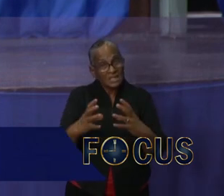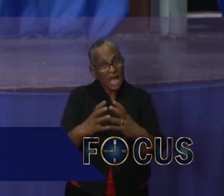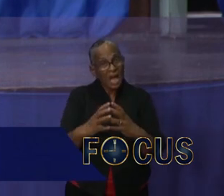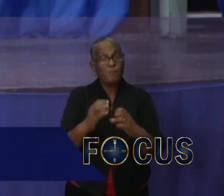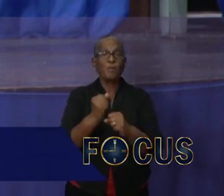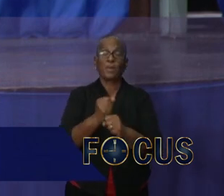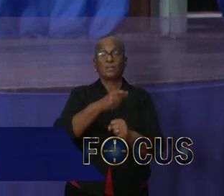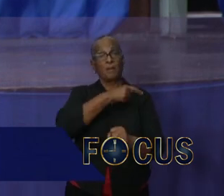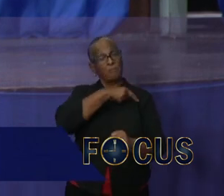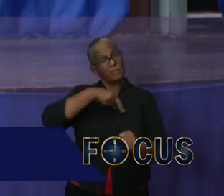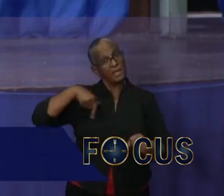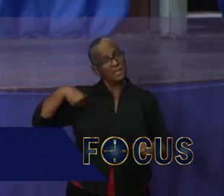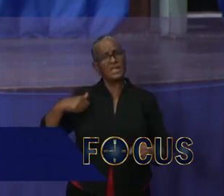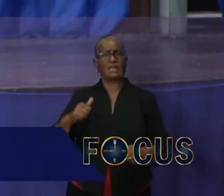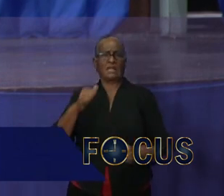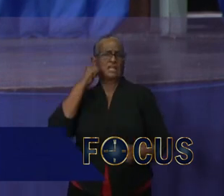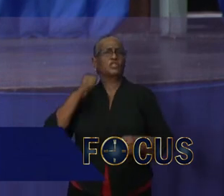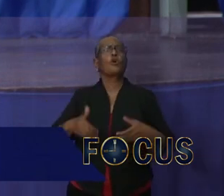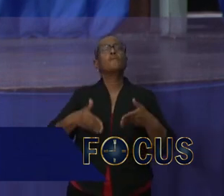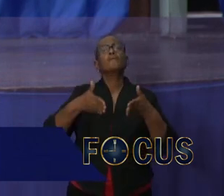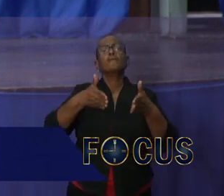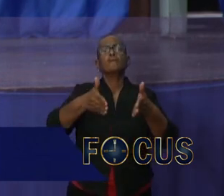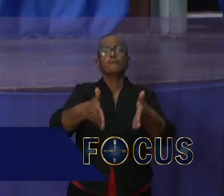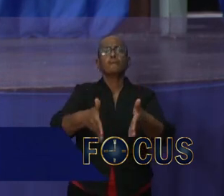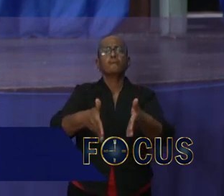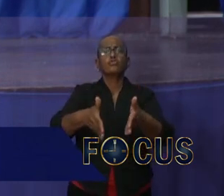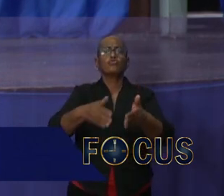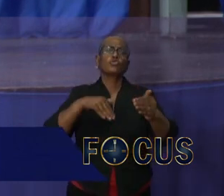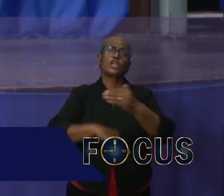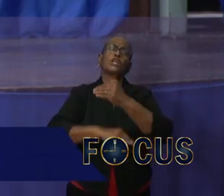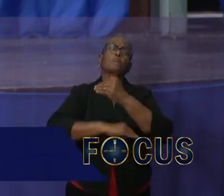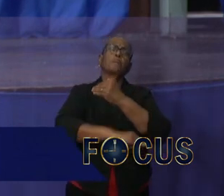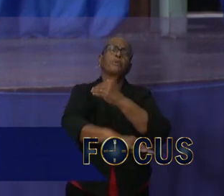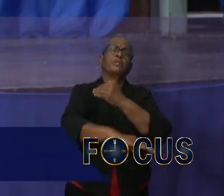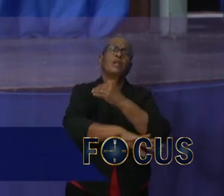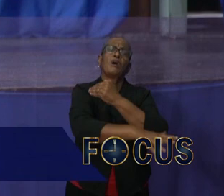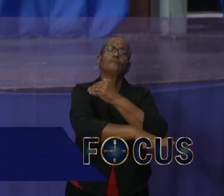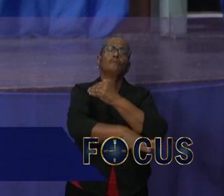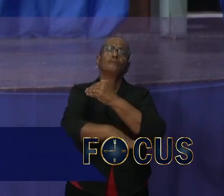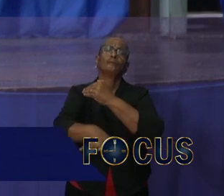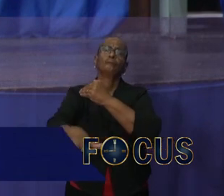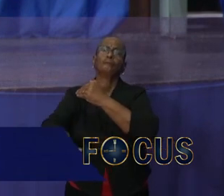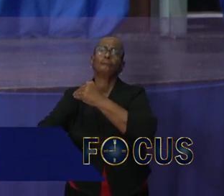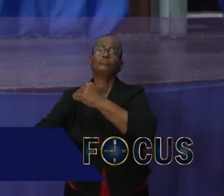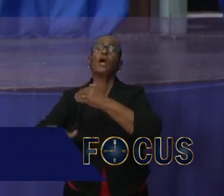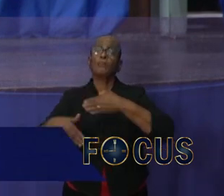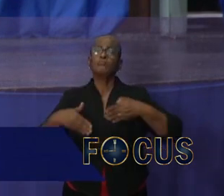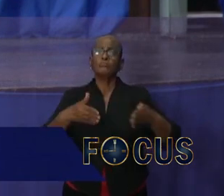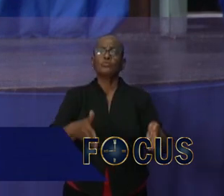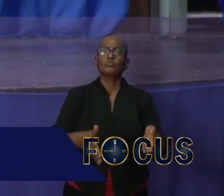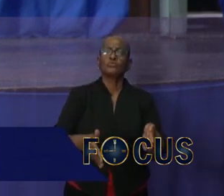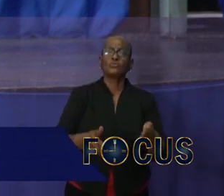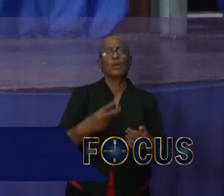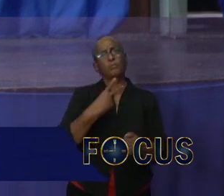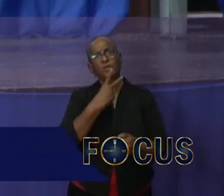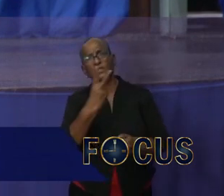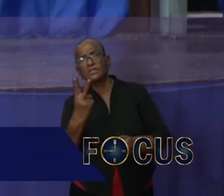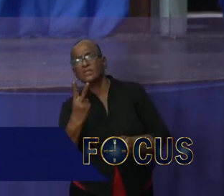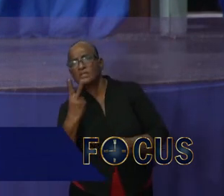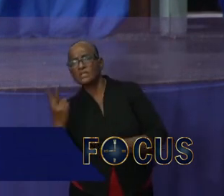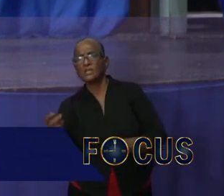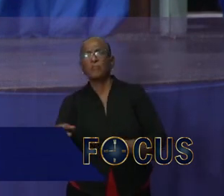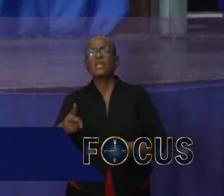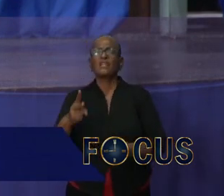president gisteren een bezoek gebracht naar verschillende gebieden. In het Matawai-gebied hebben wij dan ook gesprek gevoerd met de